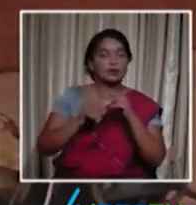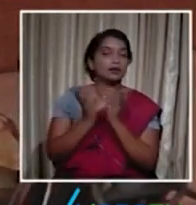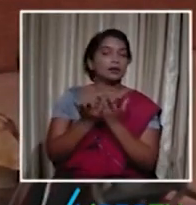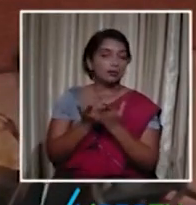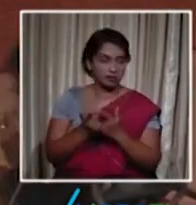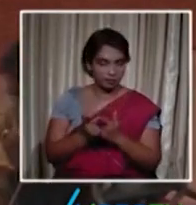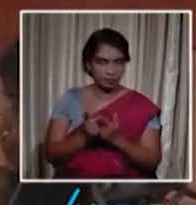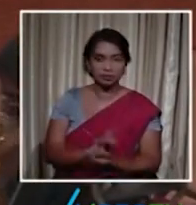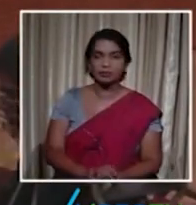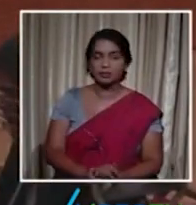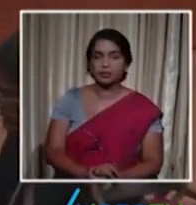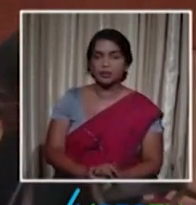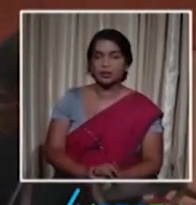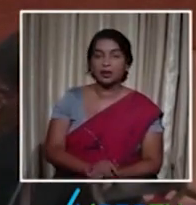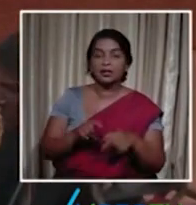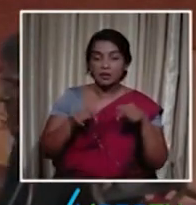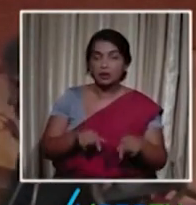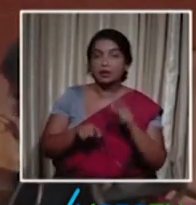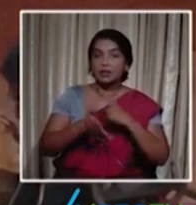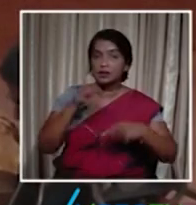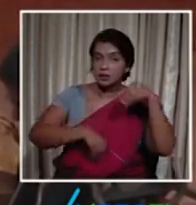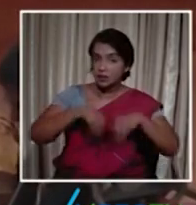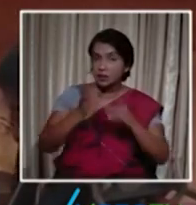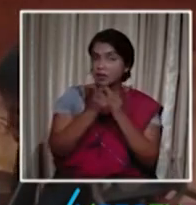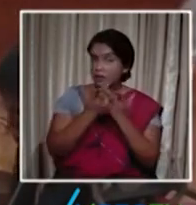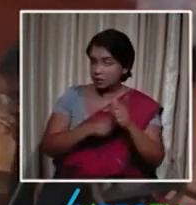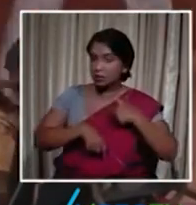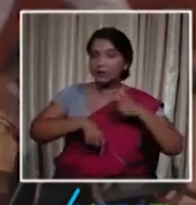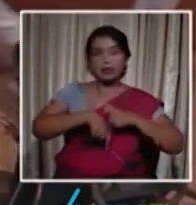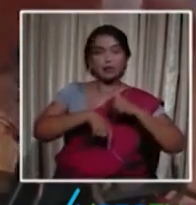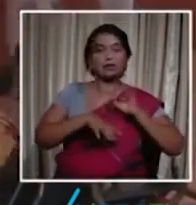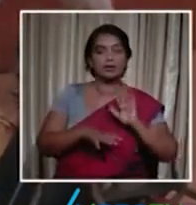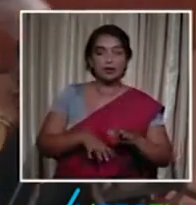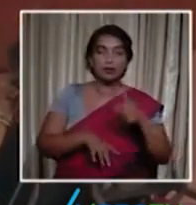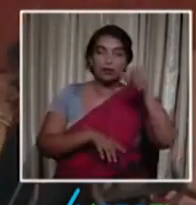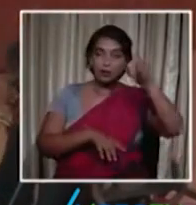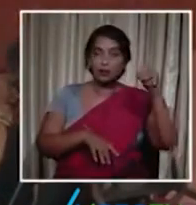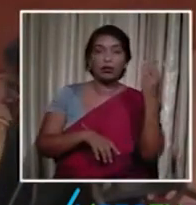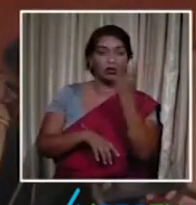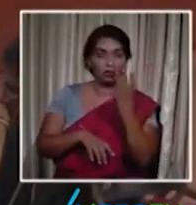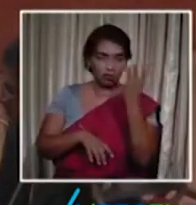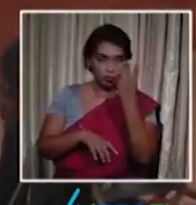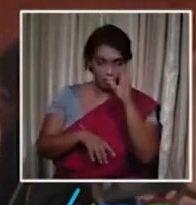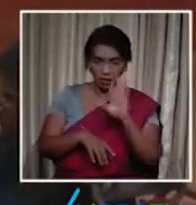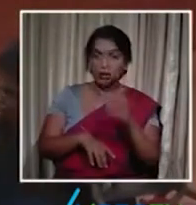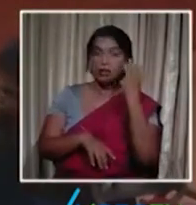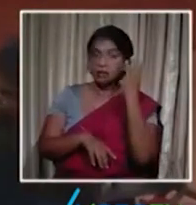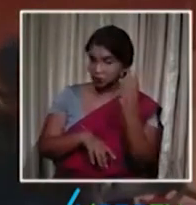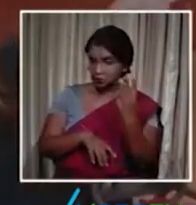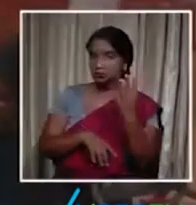කටයුතු ආරම්භ වුණා. දැන් මේ ගණන් කිරීමේ අවස්ථාවට අපේක්ෂකයන් තිදෙනෙක් ඉන්නවා. ඒ